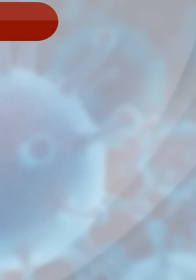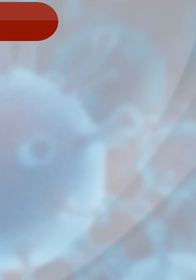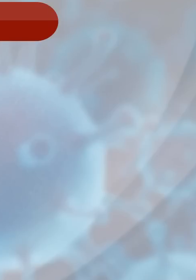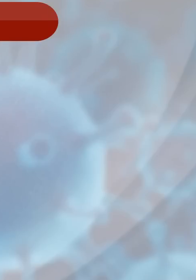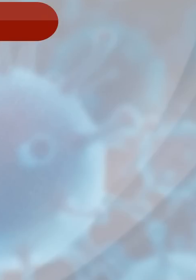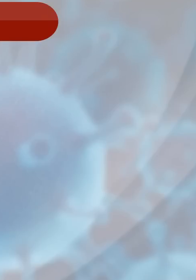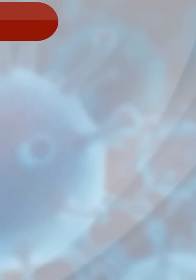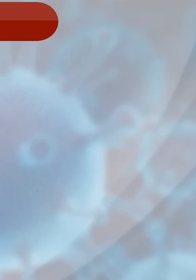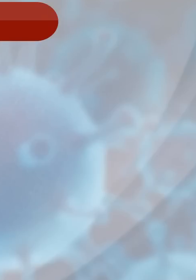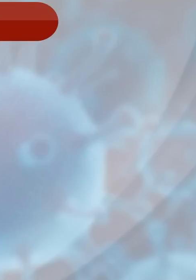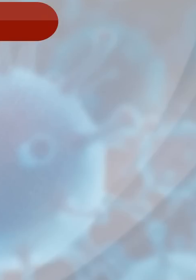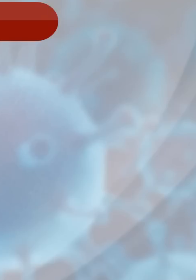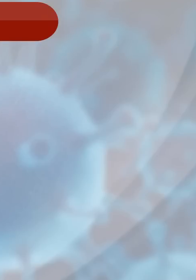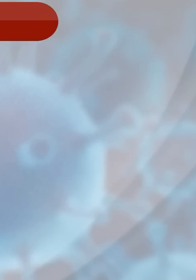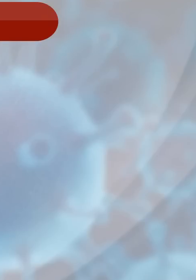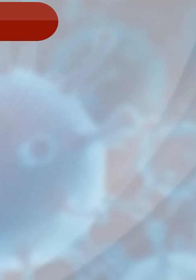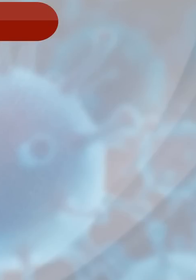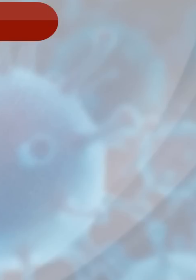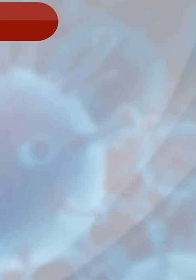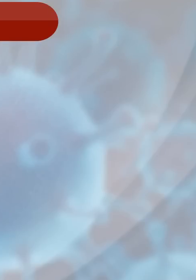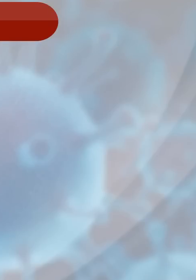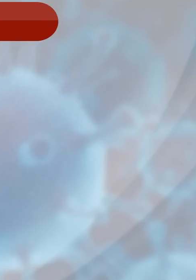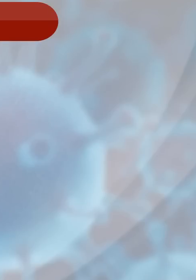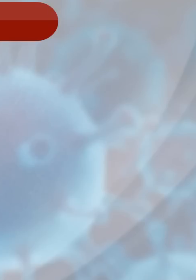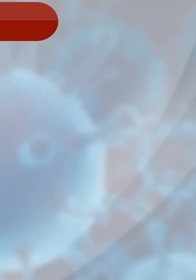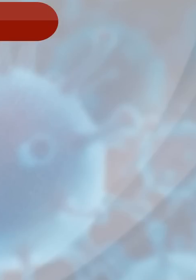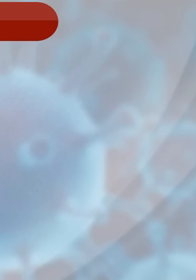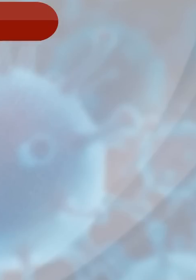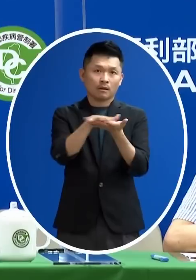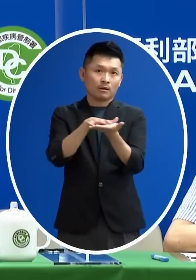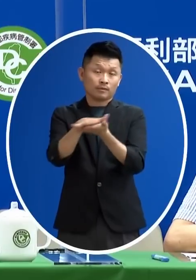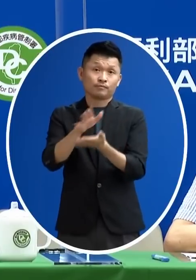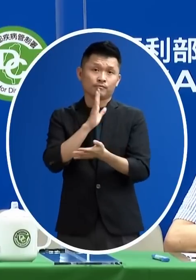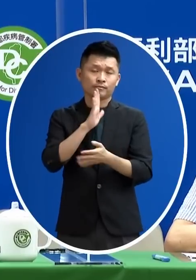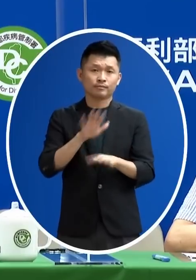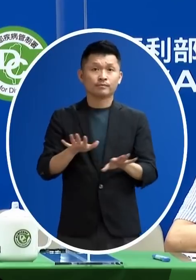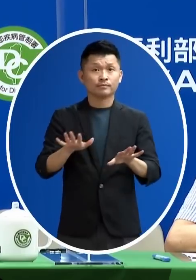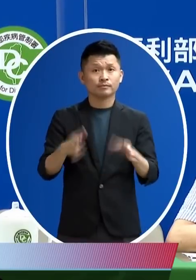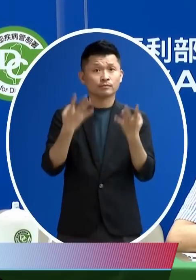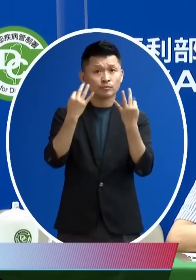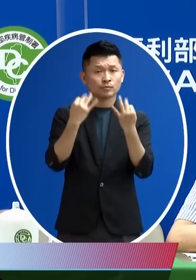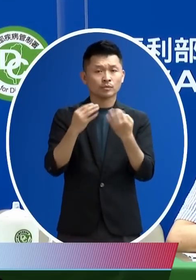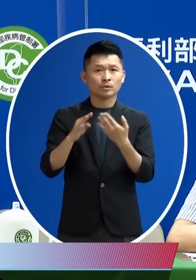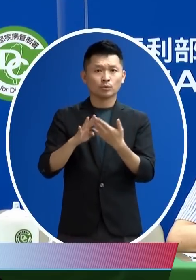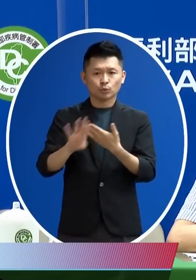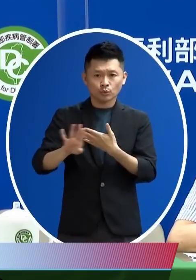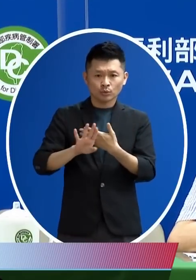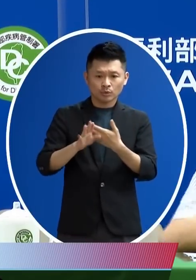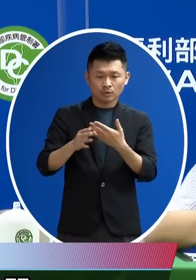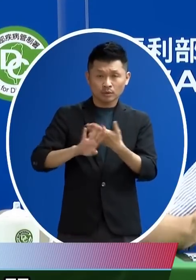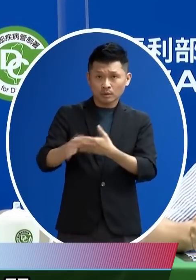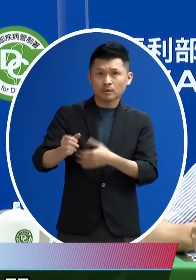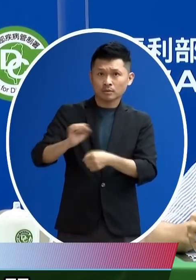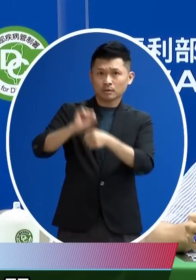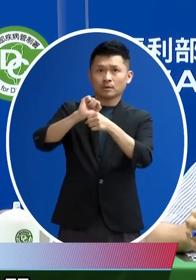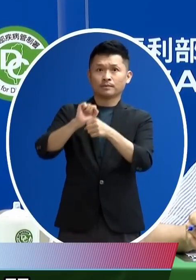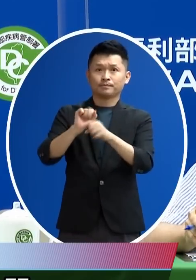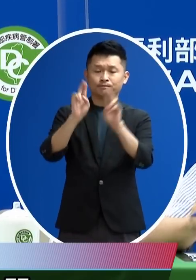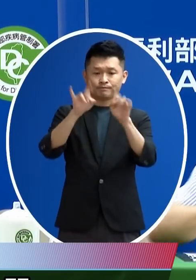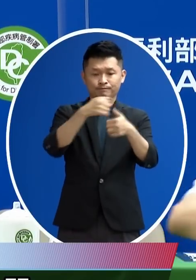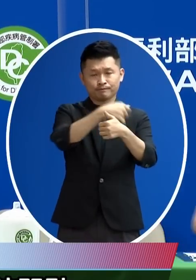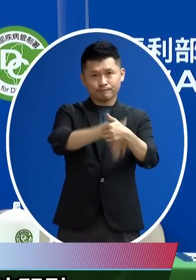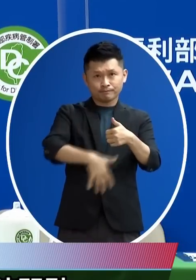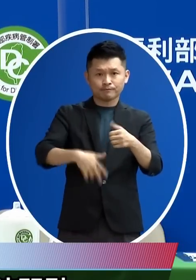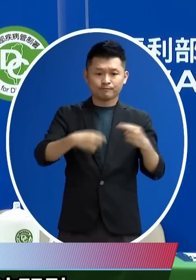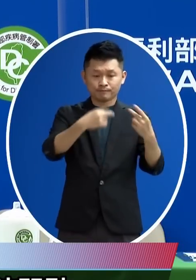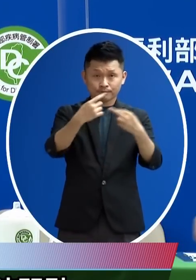中重症新增446例，死亡则有211例。 今天这数目是多爆了。因为后来系统在修改之